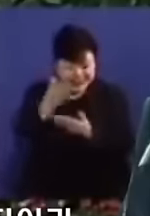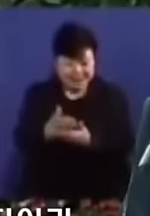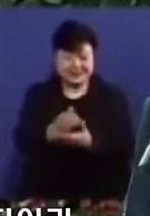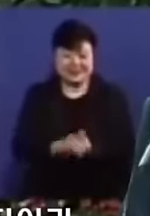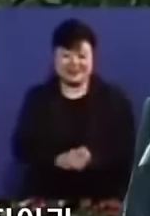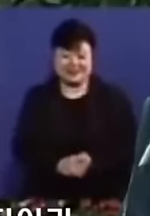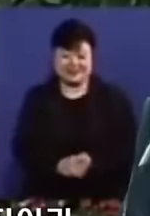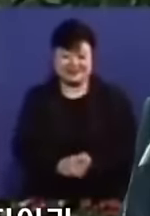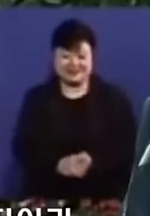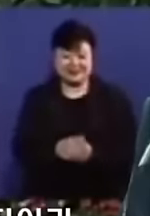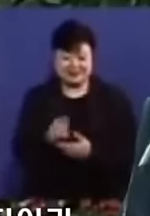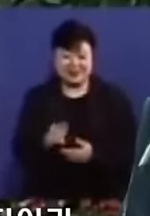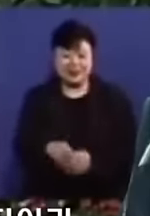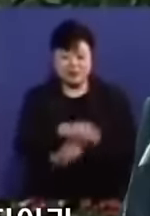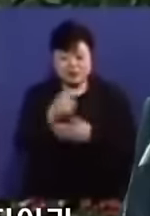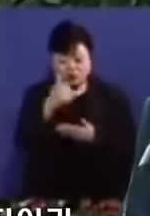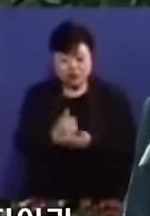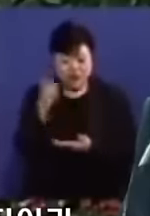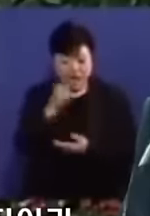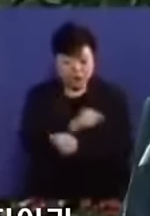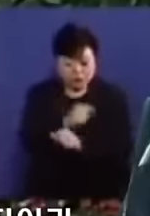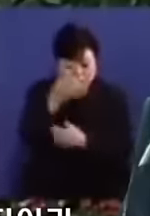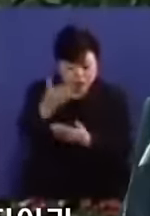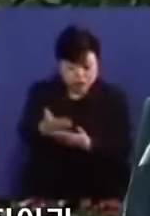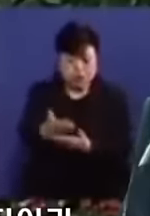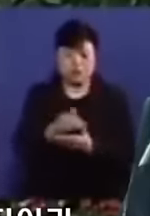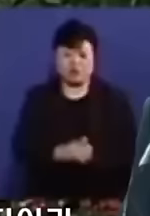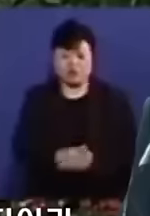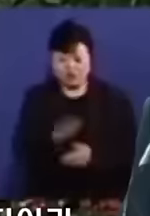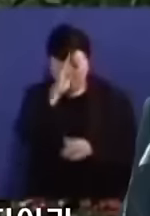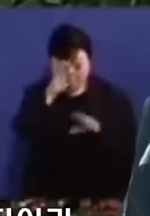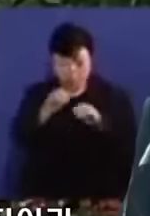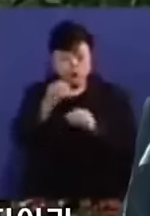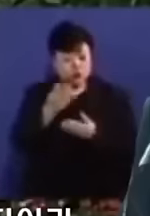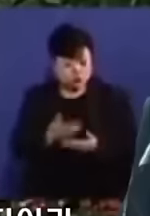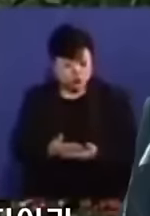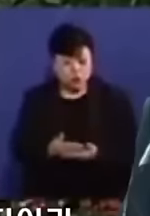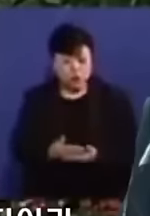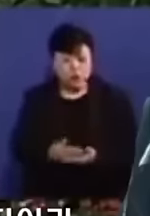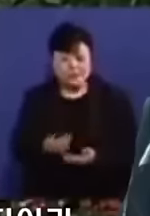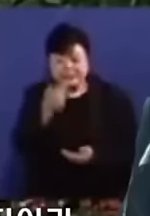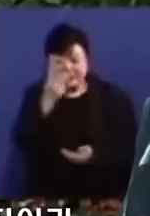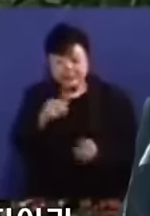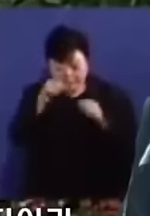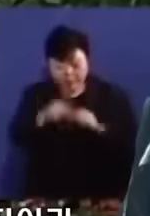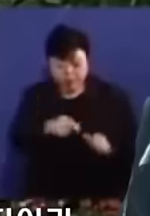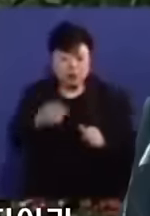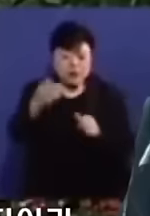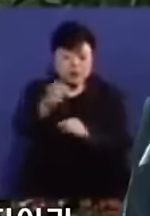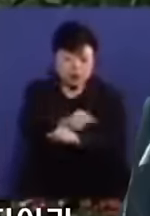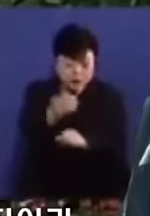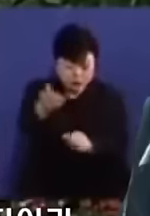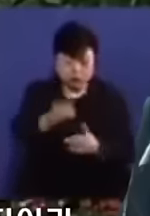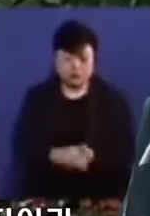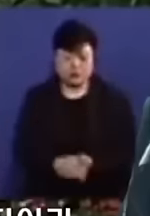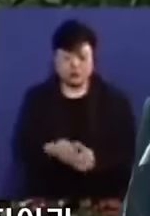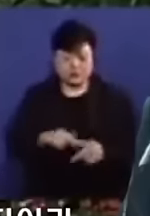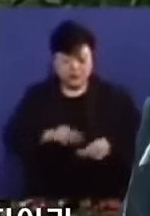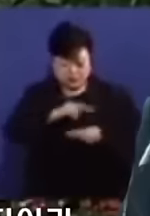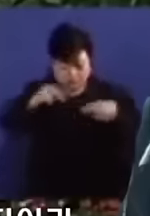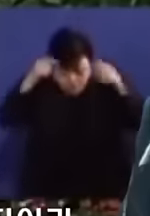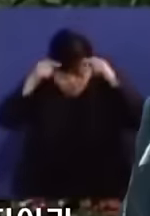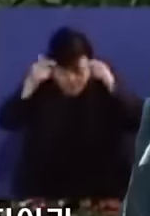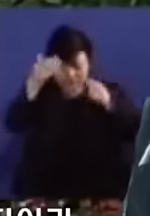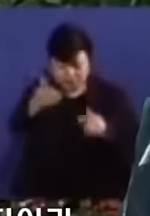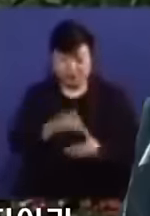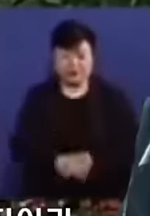말지어다. 그가 내 모든 죄악을 사하시며 내 모든 병을 고치시며 내 생명을 파멸해서 속량하시고 인자와 긍휼로